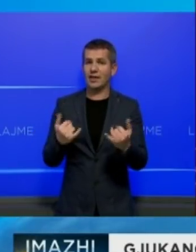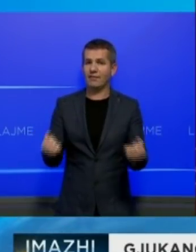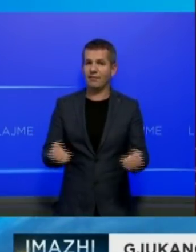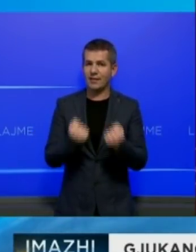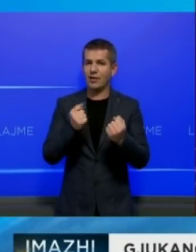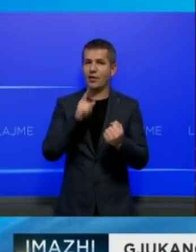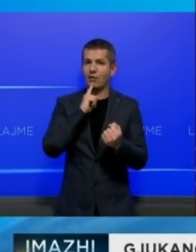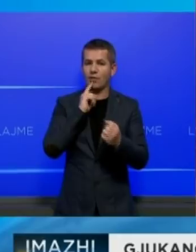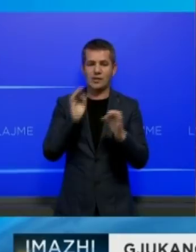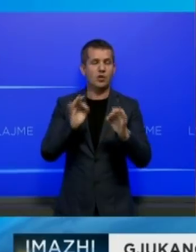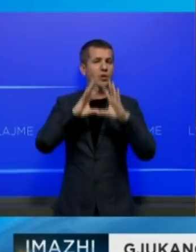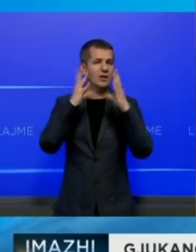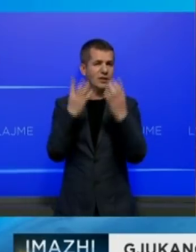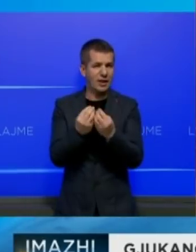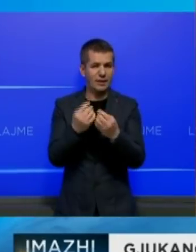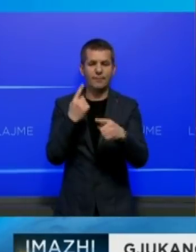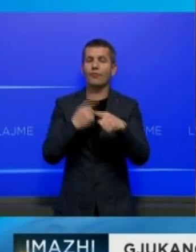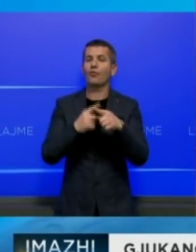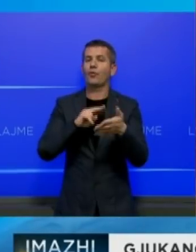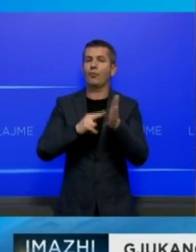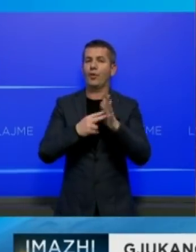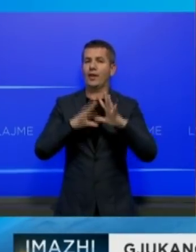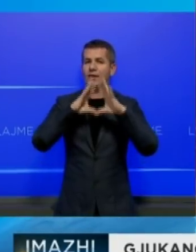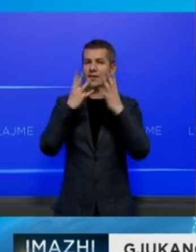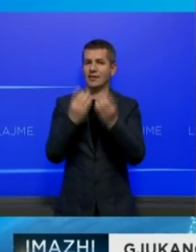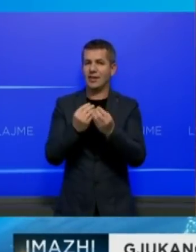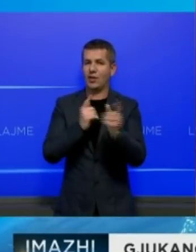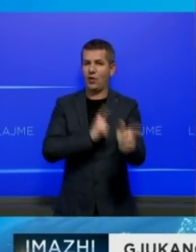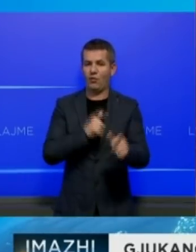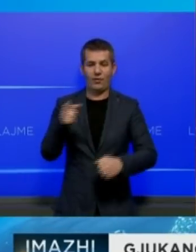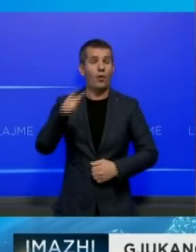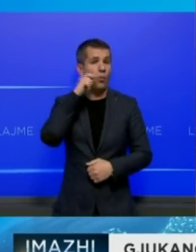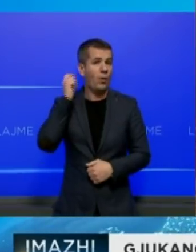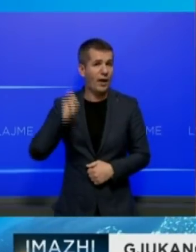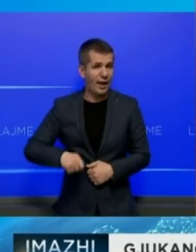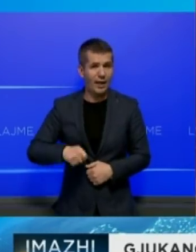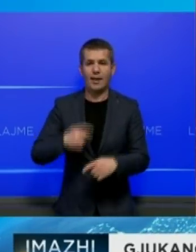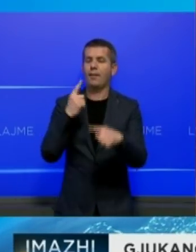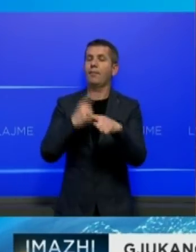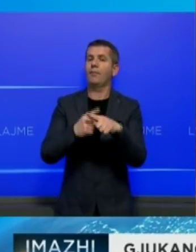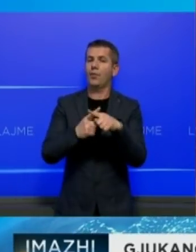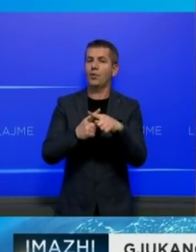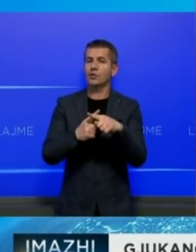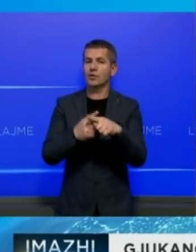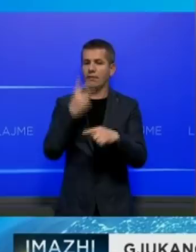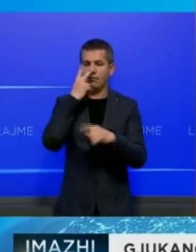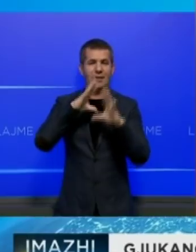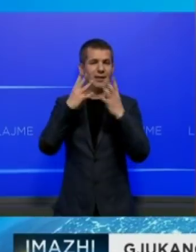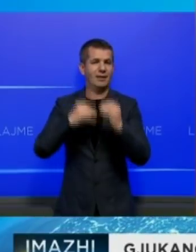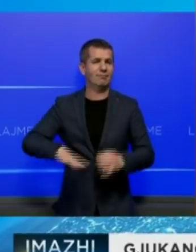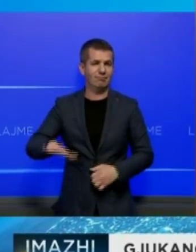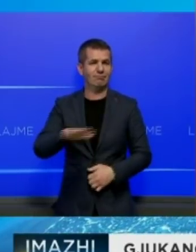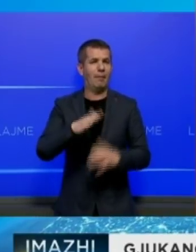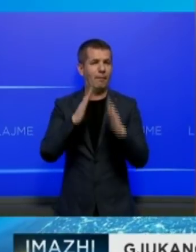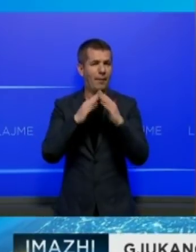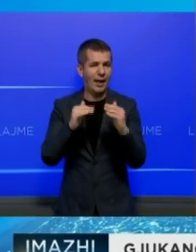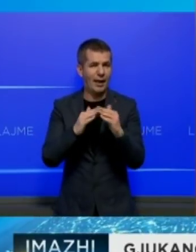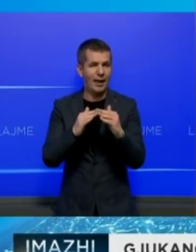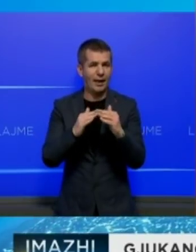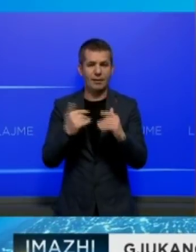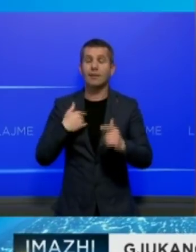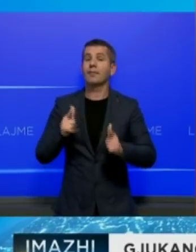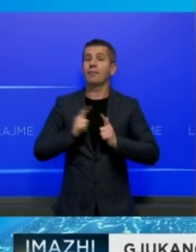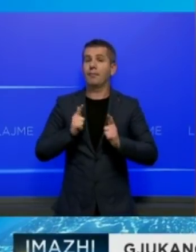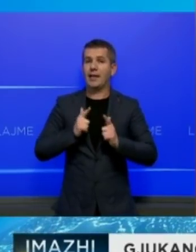shtesë të sigurisë dhe politike të krijuara nga lufta në Ukrainë, si dhe reflektimi i saj në stabilitetin e rajonit ton, pres